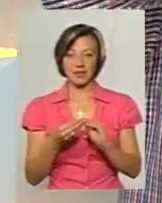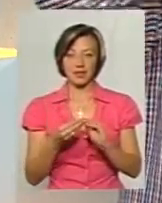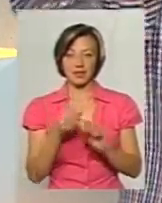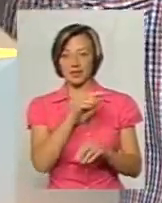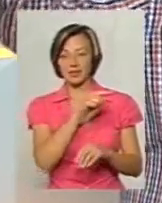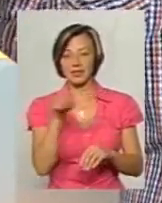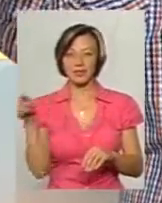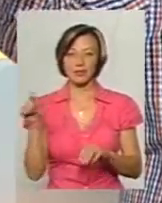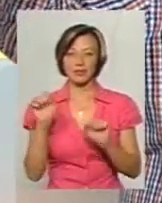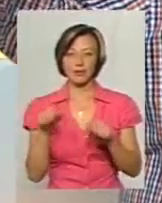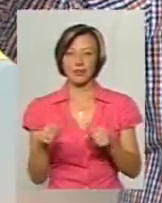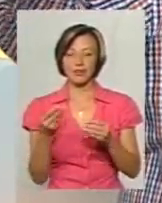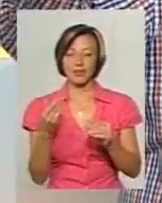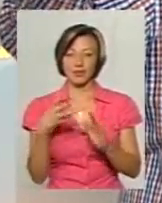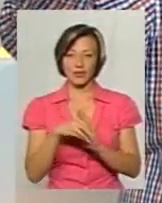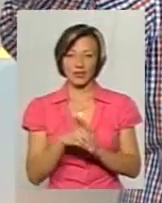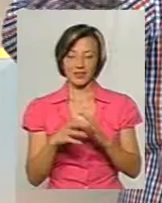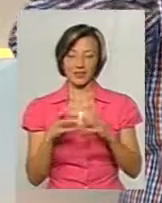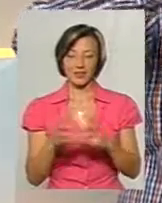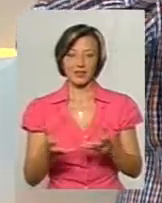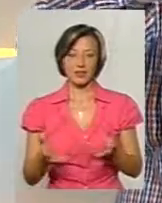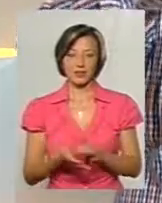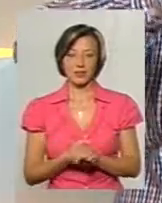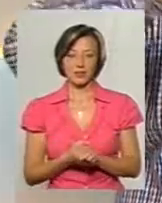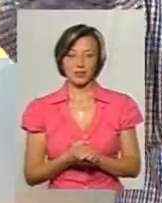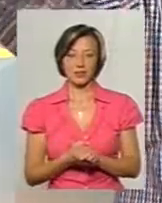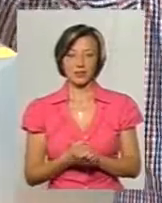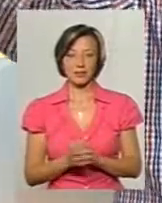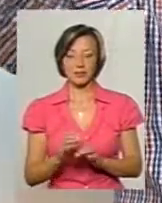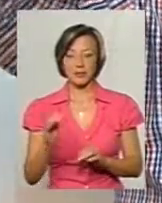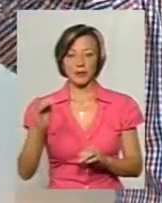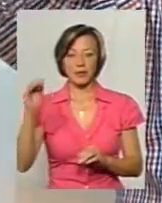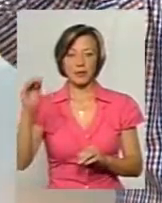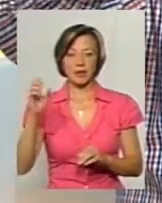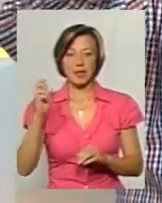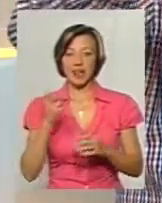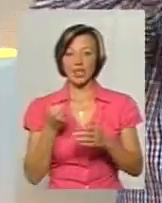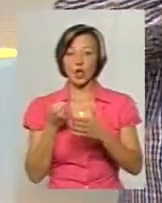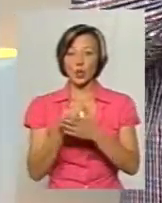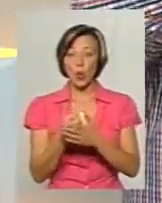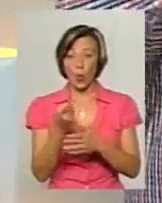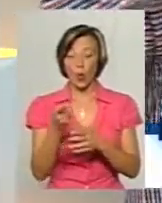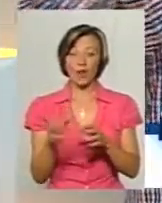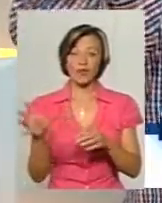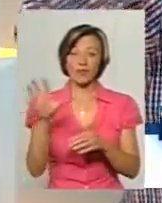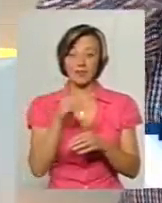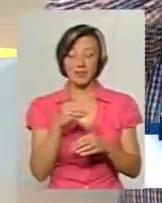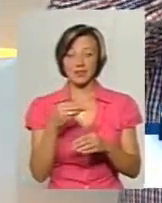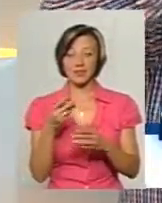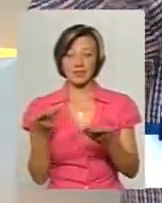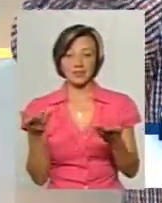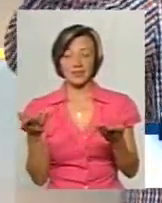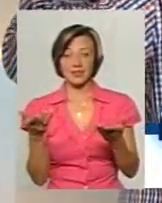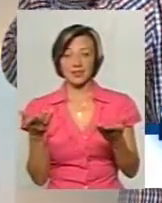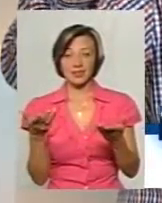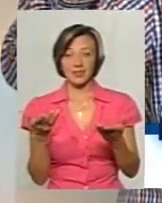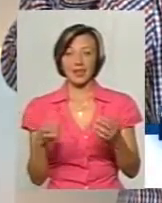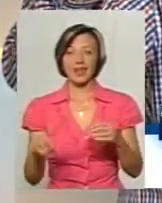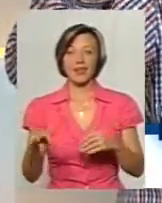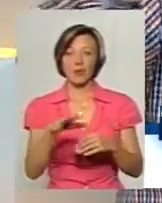можна взагалі інвестувати в світі. І він є, що він там піднімається, краще ставиться, але для всіх своїх, для всіх